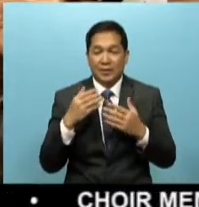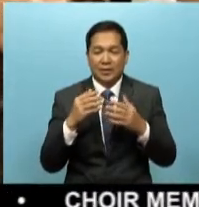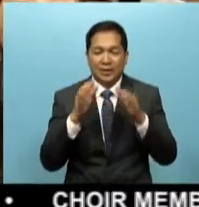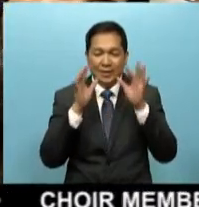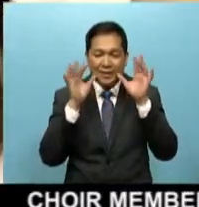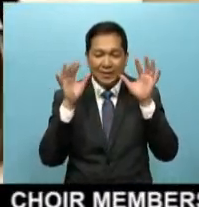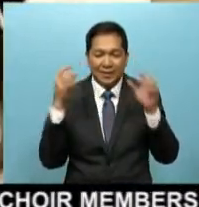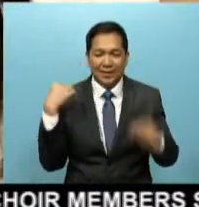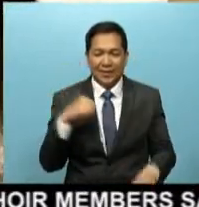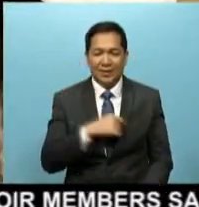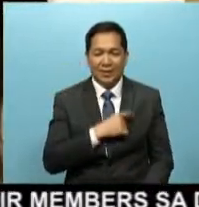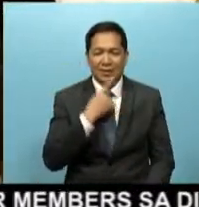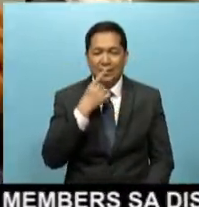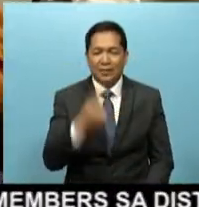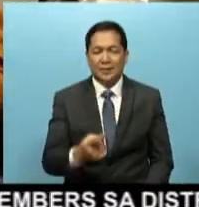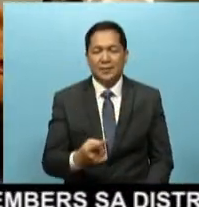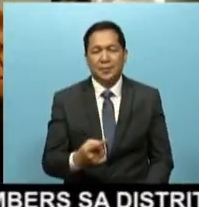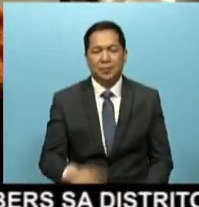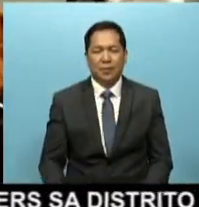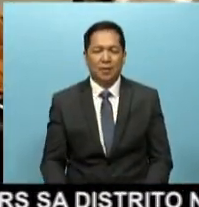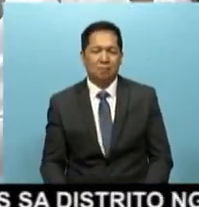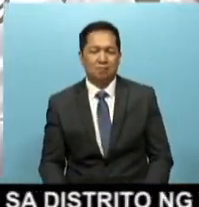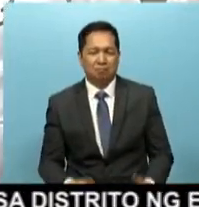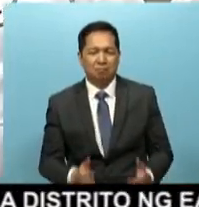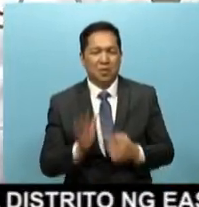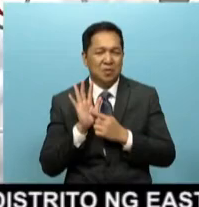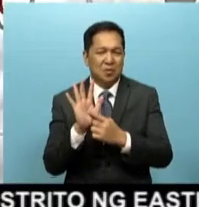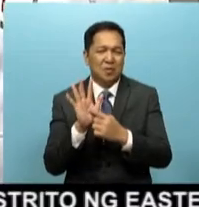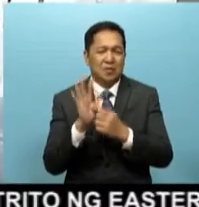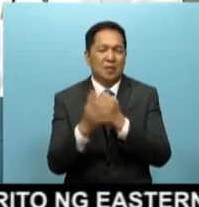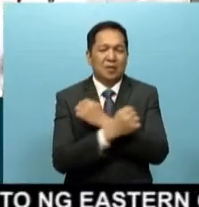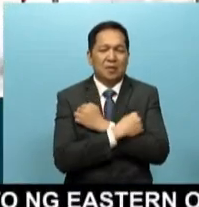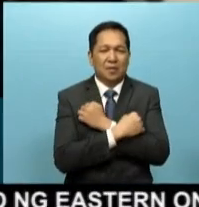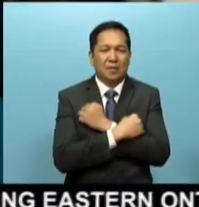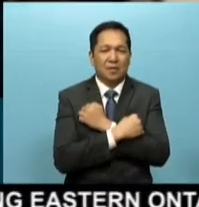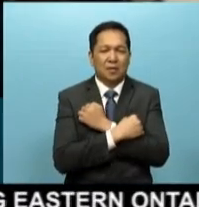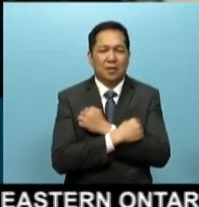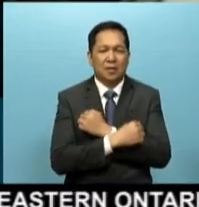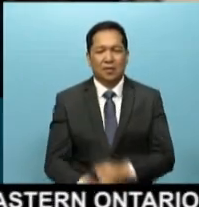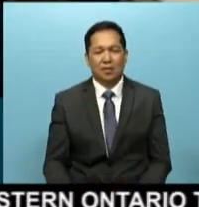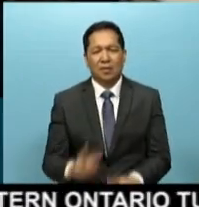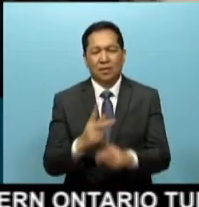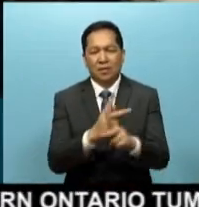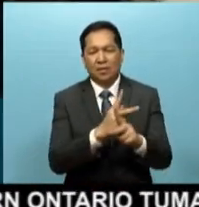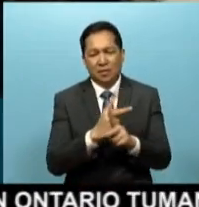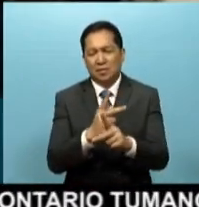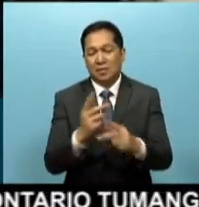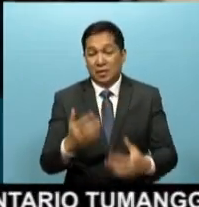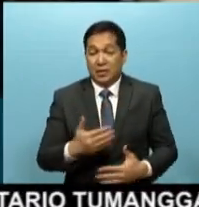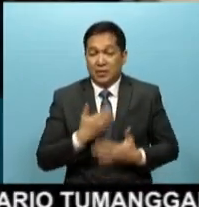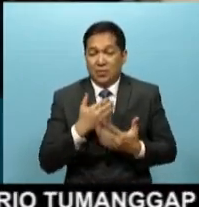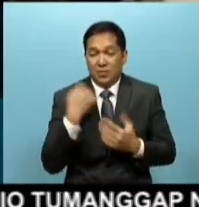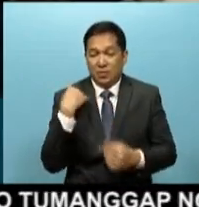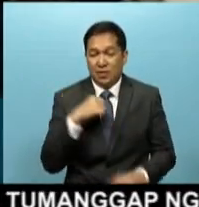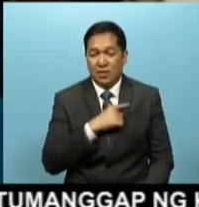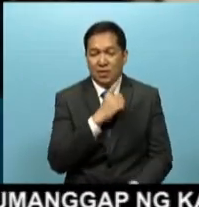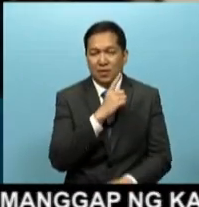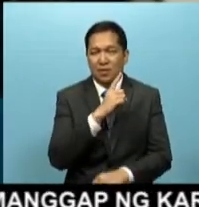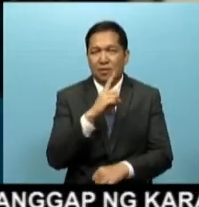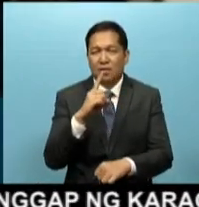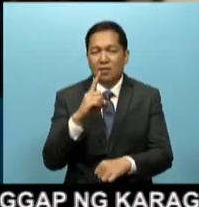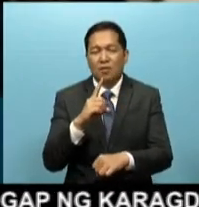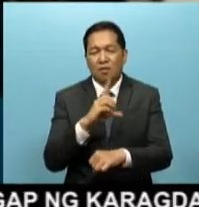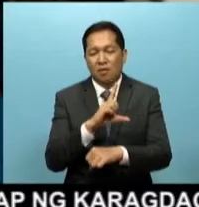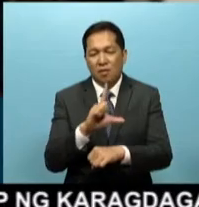is evident that their actions reflect genuine love and care for their fellow men. Masaya-masaya po kami lahat dito po sa lokal ng Barcelona